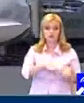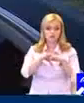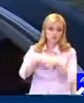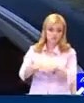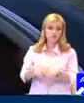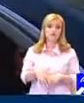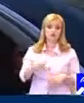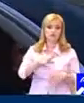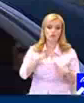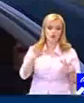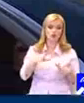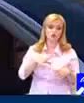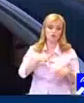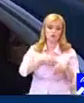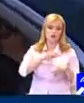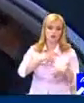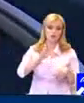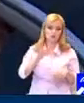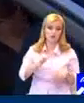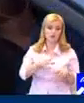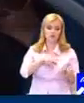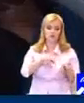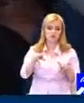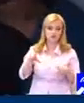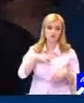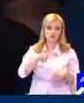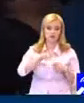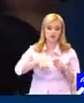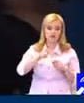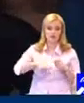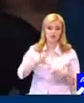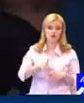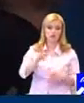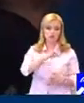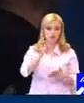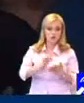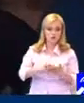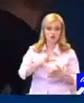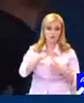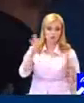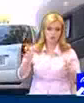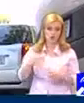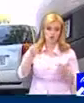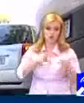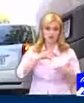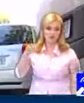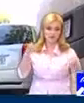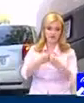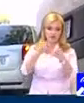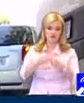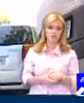dolari, bani din bugetul Agenției Servicii Publice. Guvernul a acceptat modificările pentru a spori responsabilitatea șoferilor și pentru a preveni